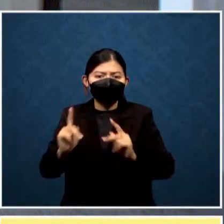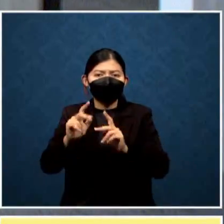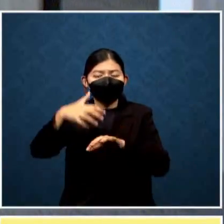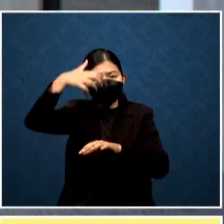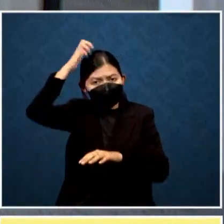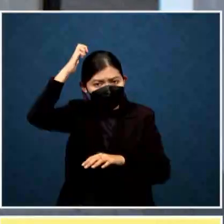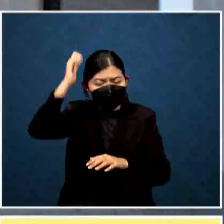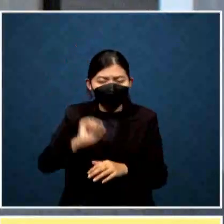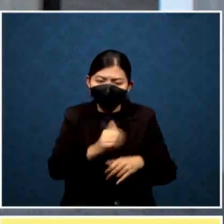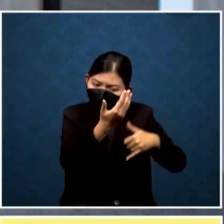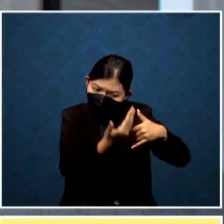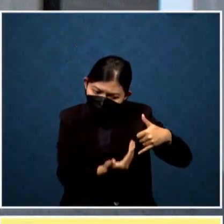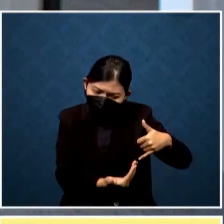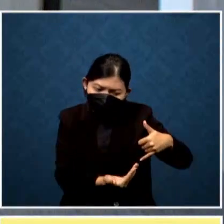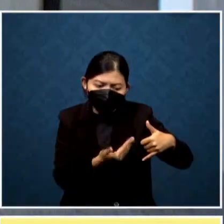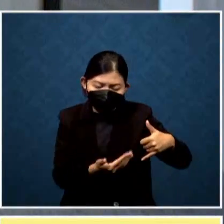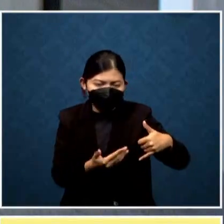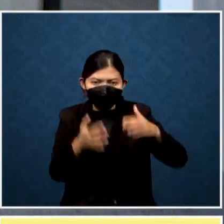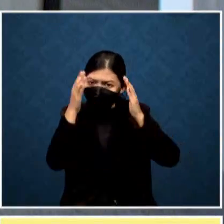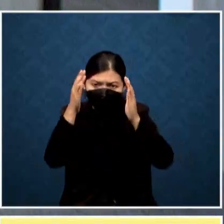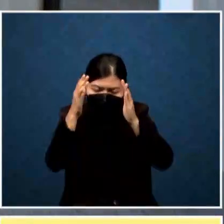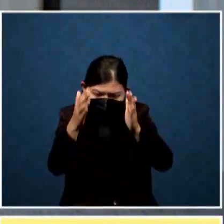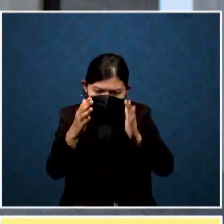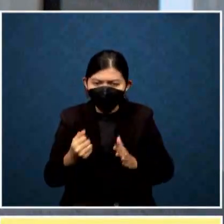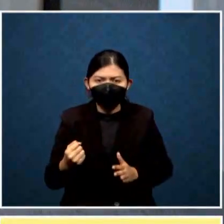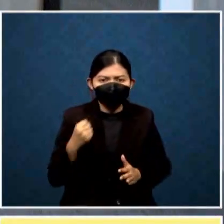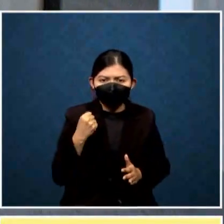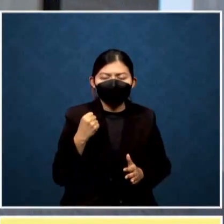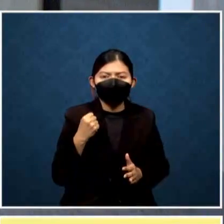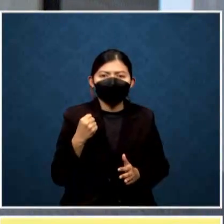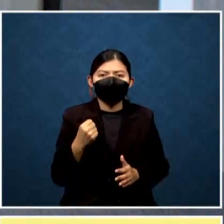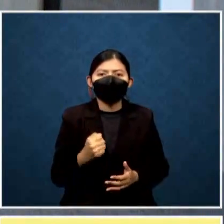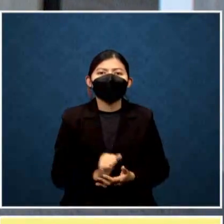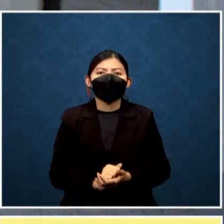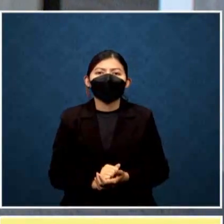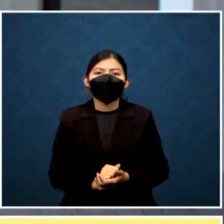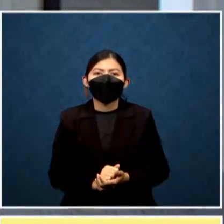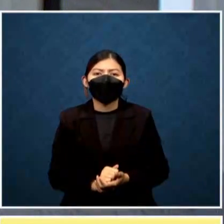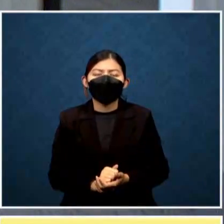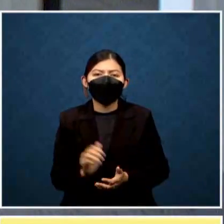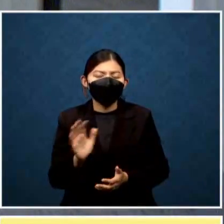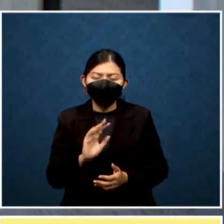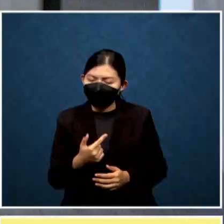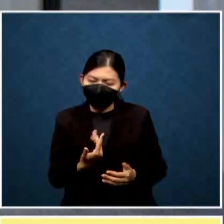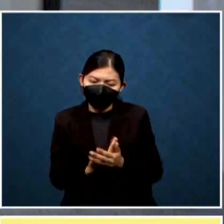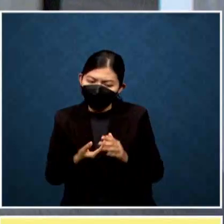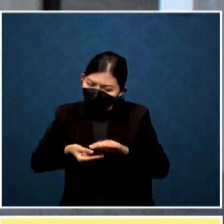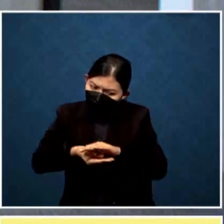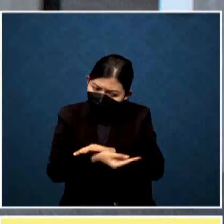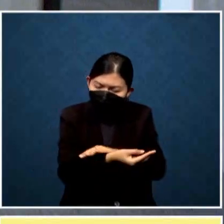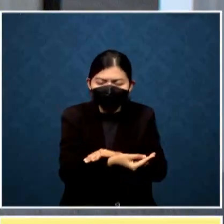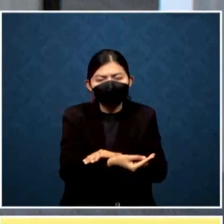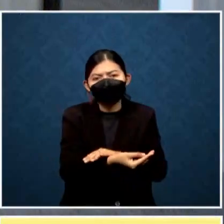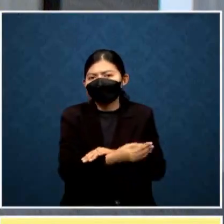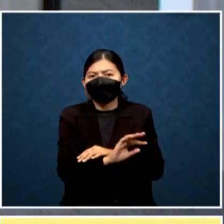คลิกภาพที่เป็นคนเอาจริงเอาจังไม่มีภาพถึงเรื่องผลประโยชน์ผมก็